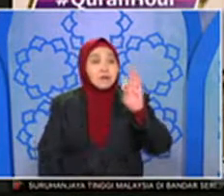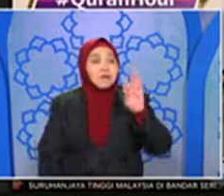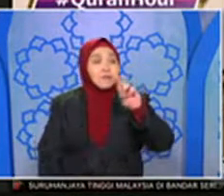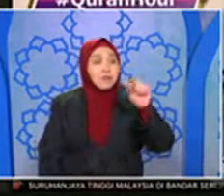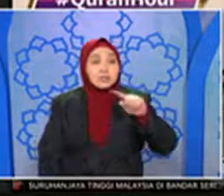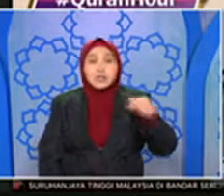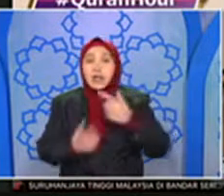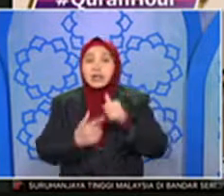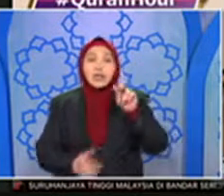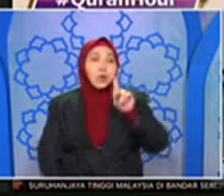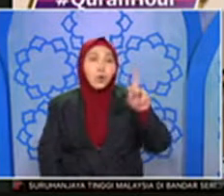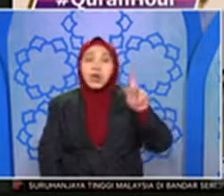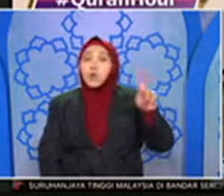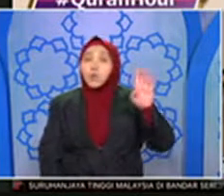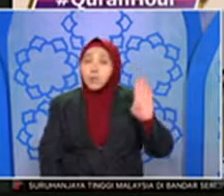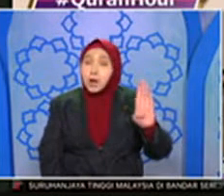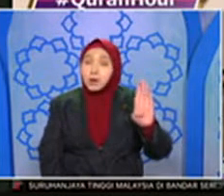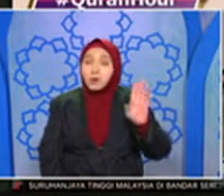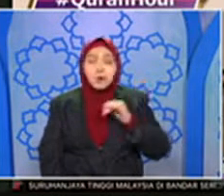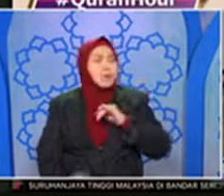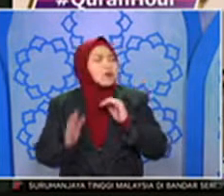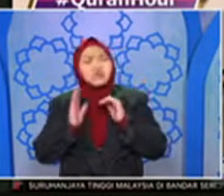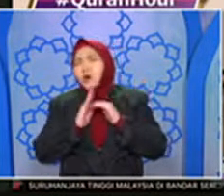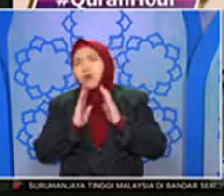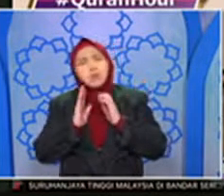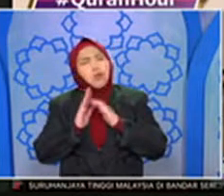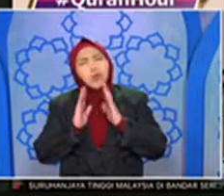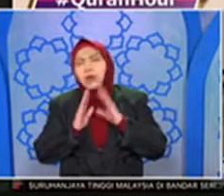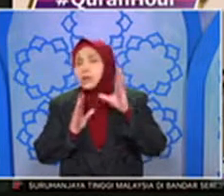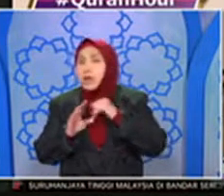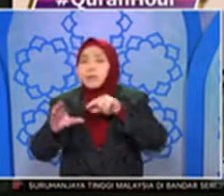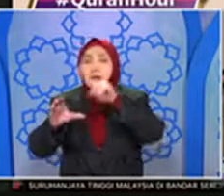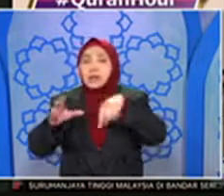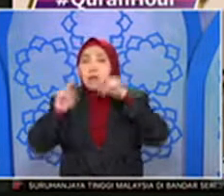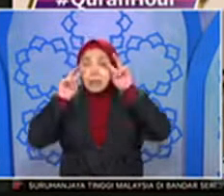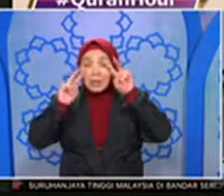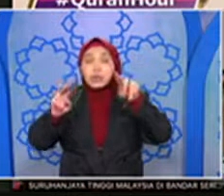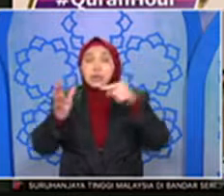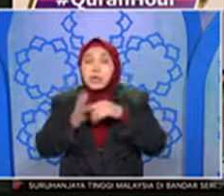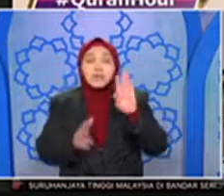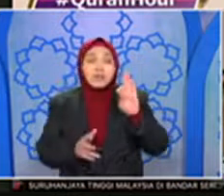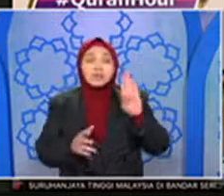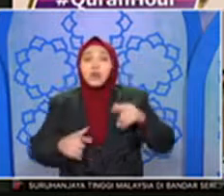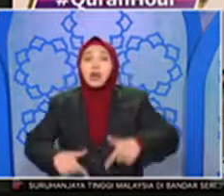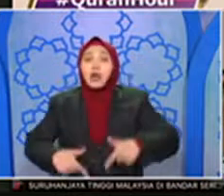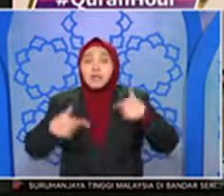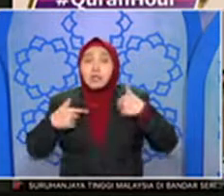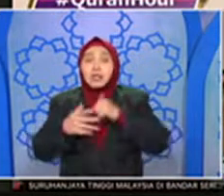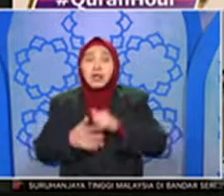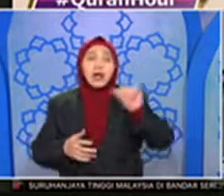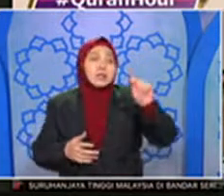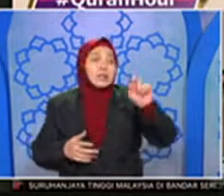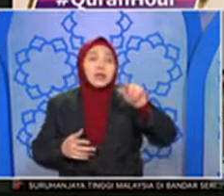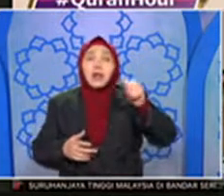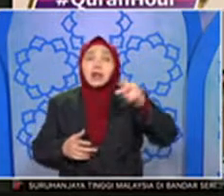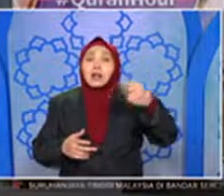Kuala Kubu Baru. Masya-Allah, dan juga mereka yang menonton di Facebook Live TV Al Hijrah juga